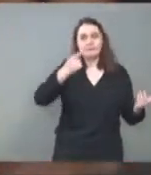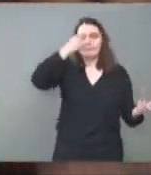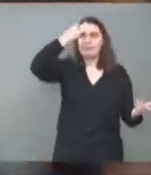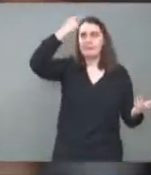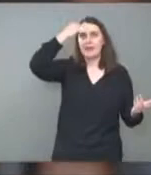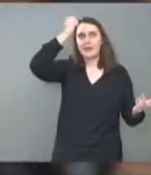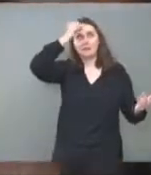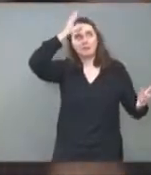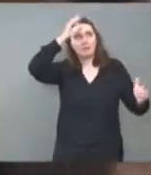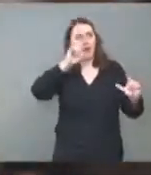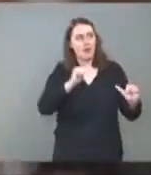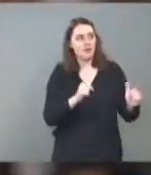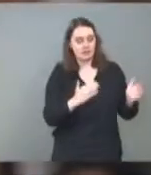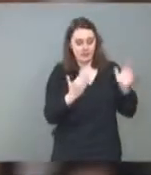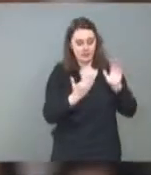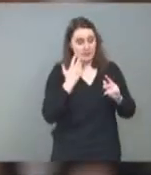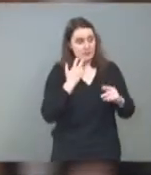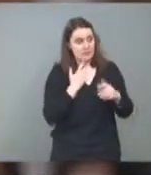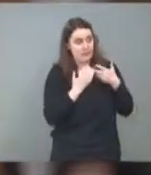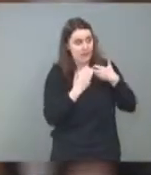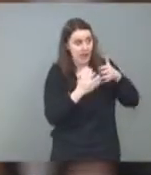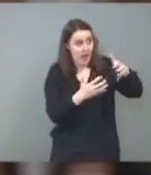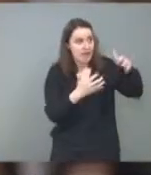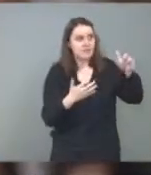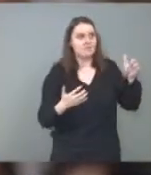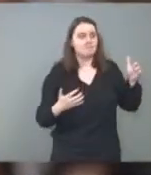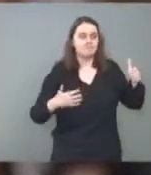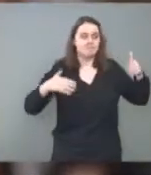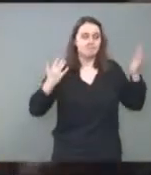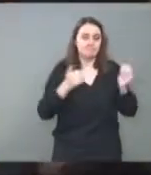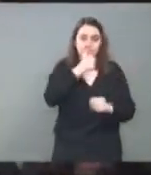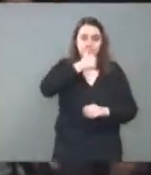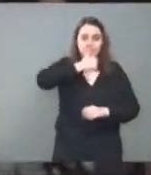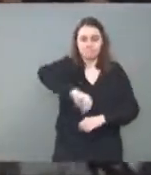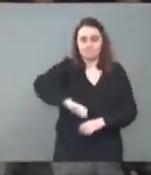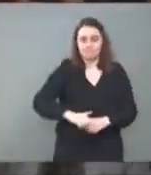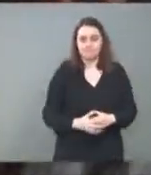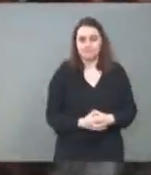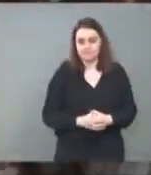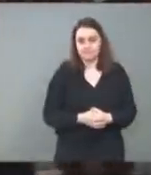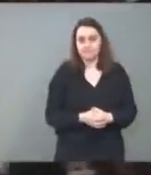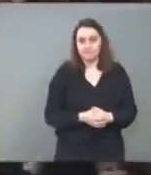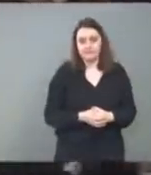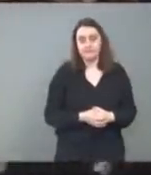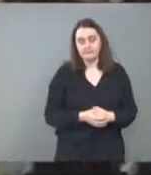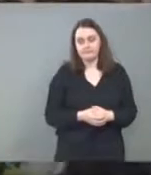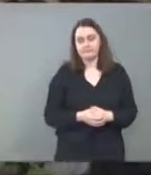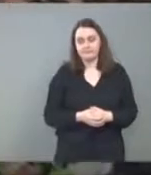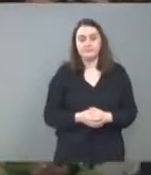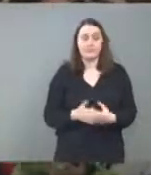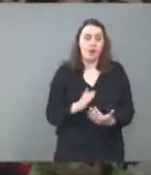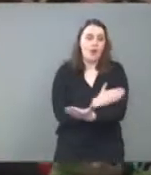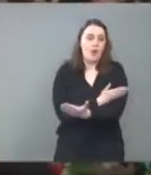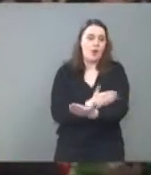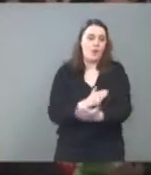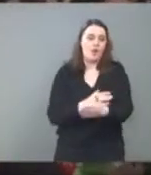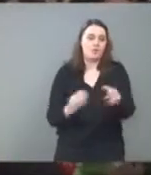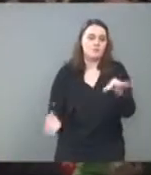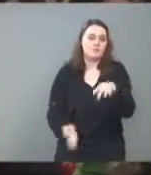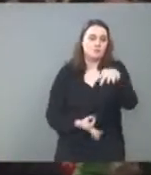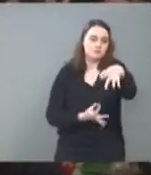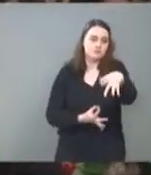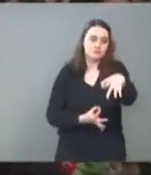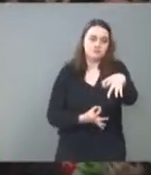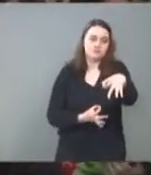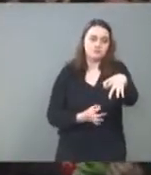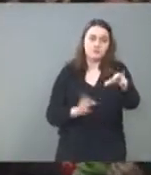bon, qu'est-ce que vous voulez, on n'y peut rien. Alors, voilà, c'est pour ça que j'ai amené ce poème. J'espère que vous allez comprendre